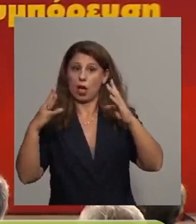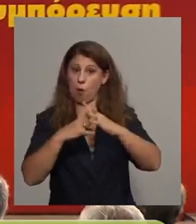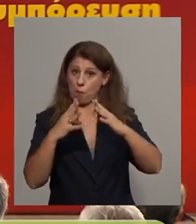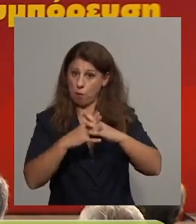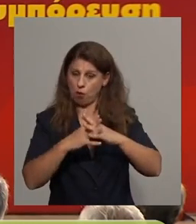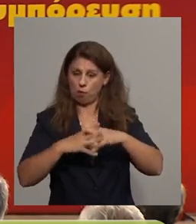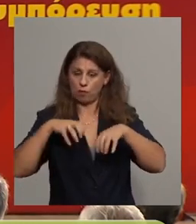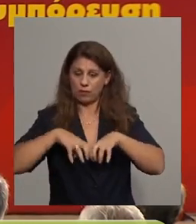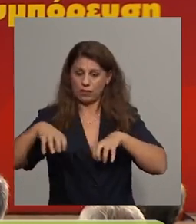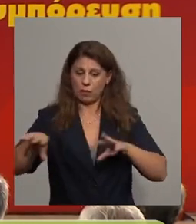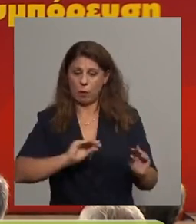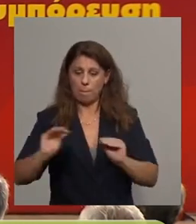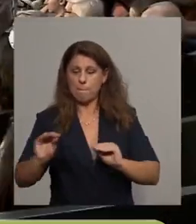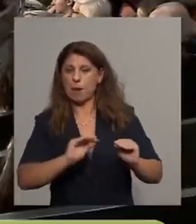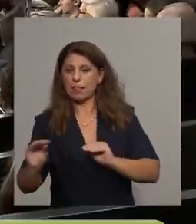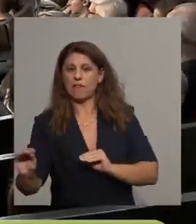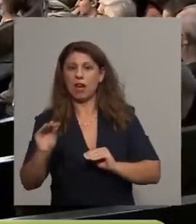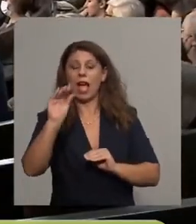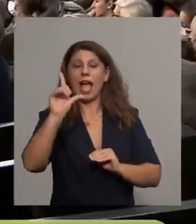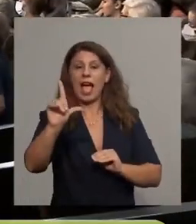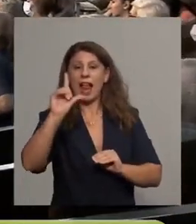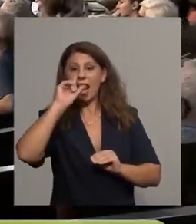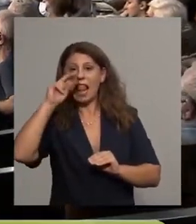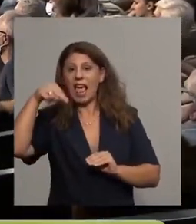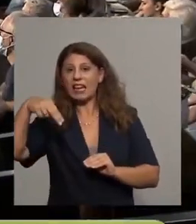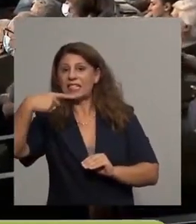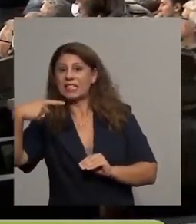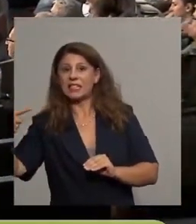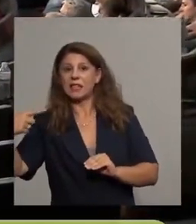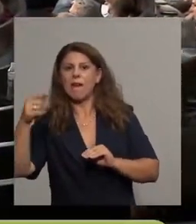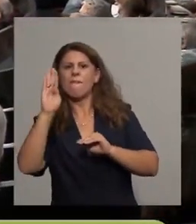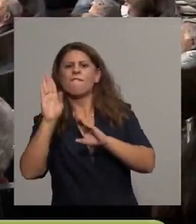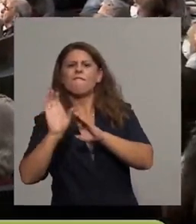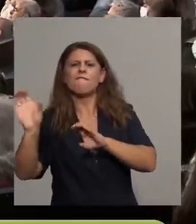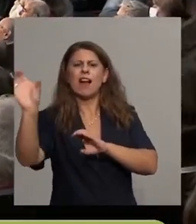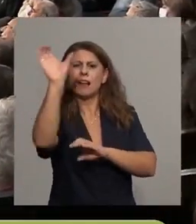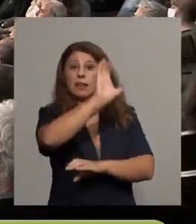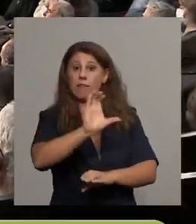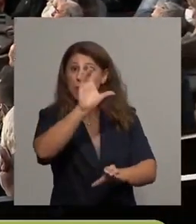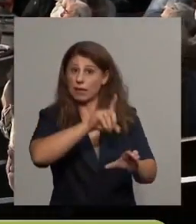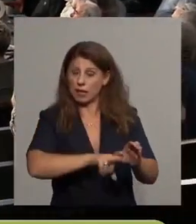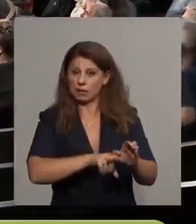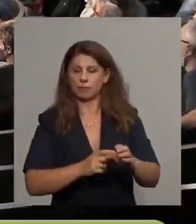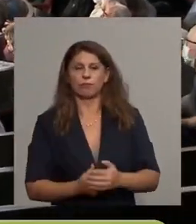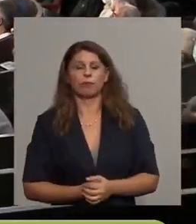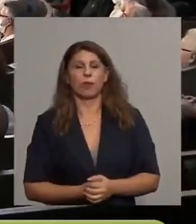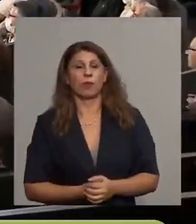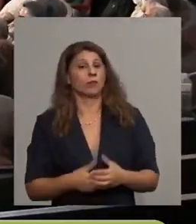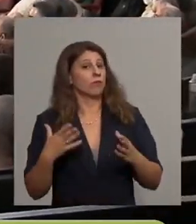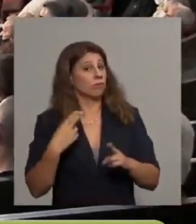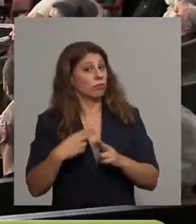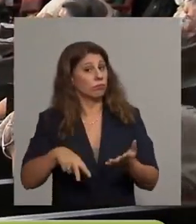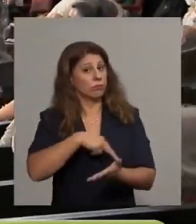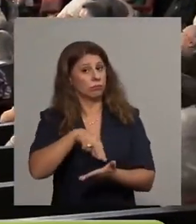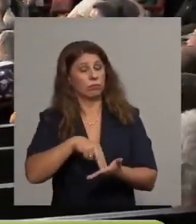με τους σταθμούς μεταφοράς αμερικάνικου LNG στα Βαλκάνια και την Ευρωπαϊκή Ένωση, τον πρωταγωνιστικό ρόλο